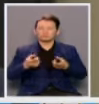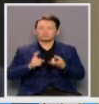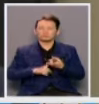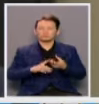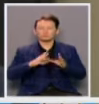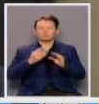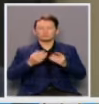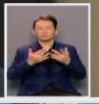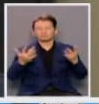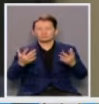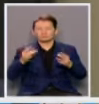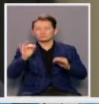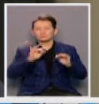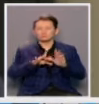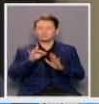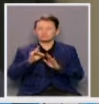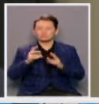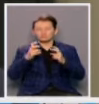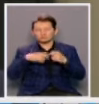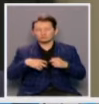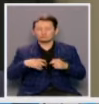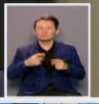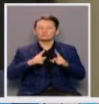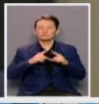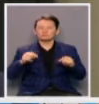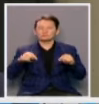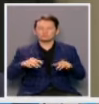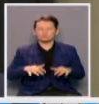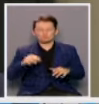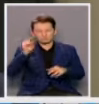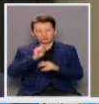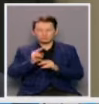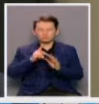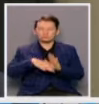инновациялық түрлі әдіс-тәсілдерді қолдана отырып, мектептің білім сапасын арттыру.